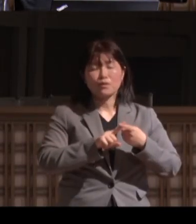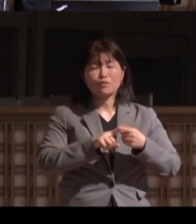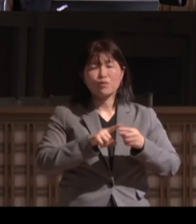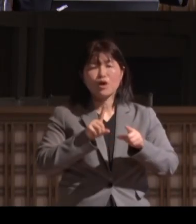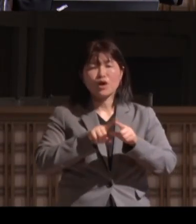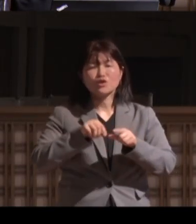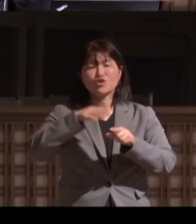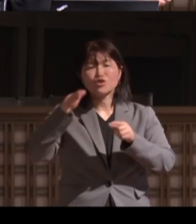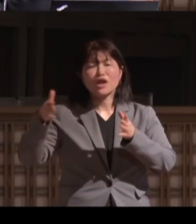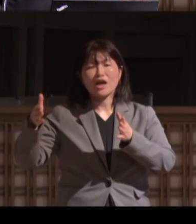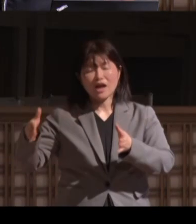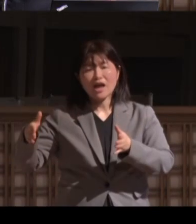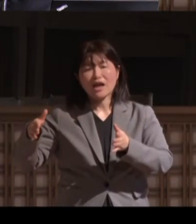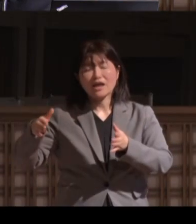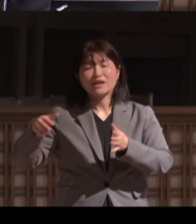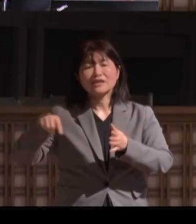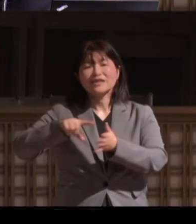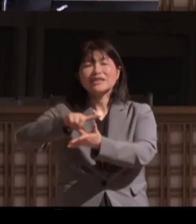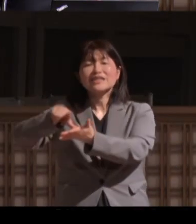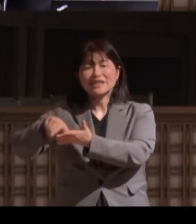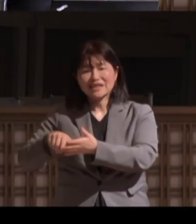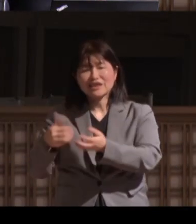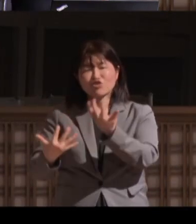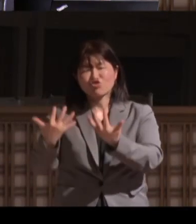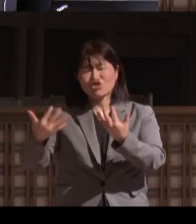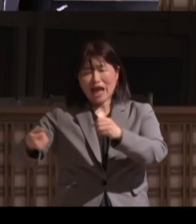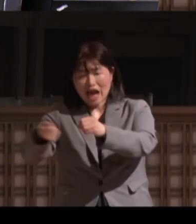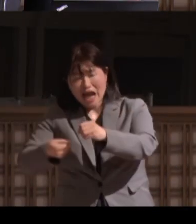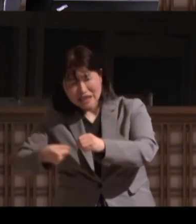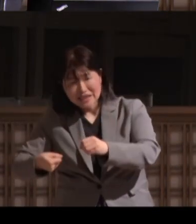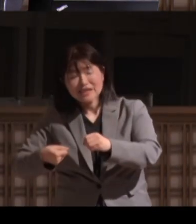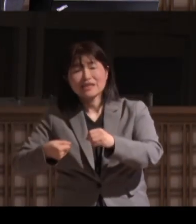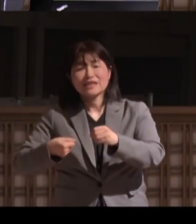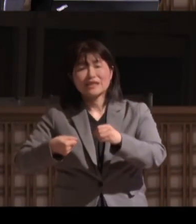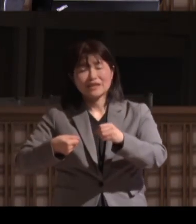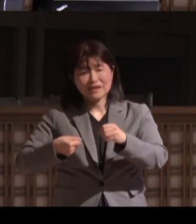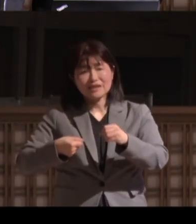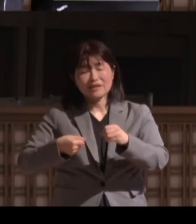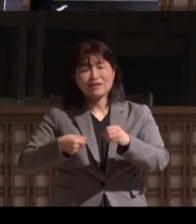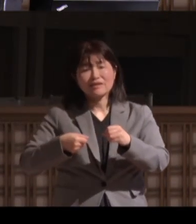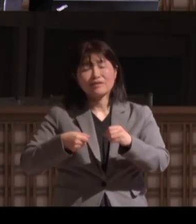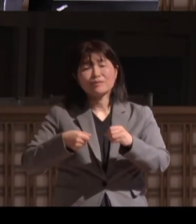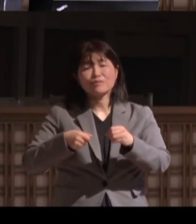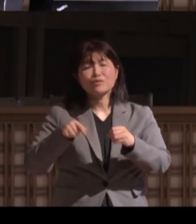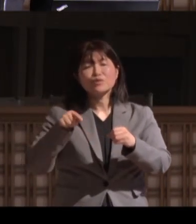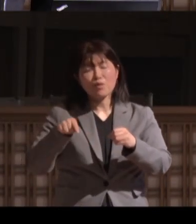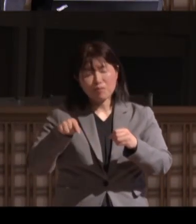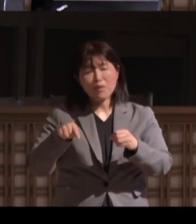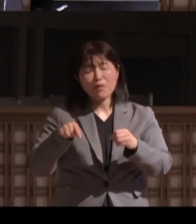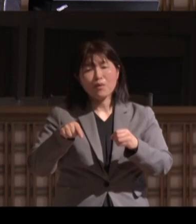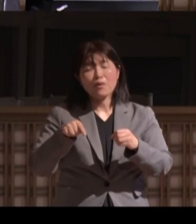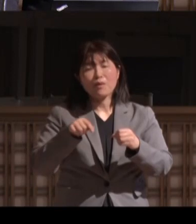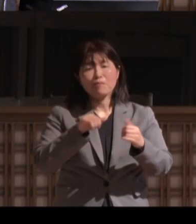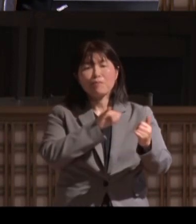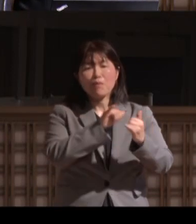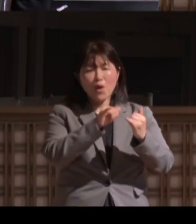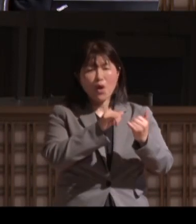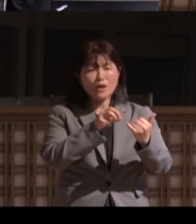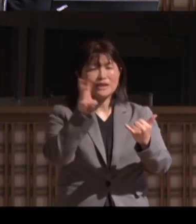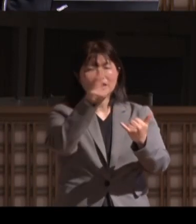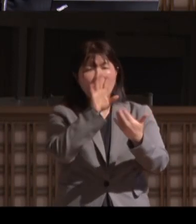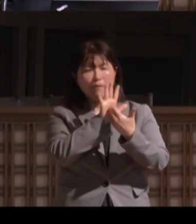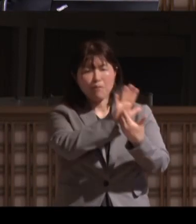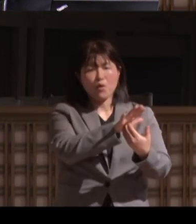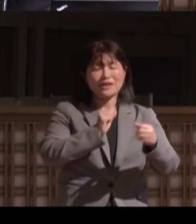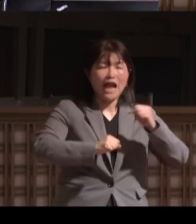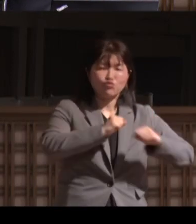間地域こ電地帯に行くとですねま草刈りとかですねえ道心とかありますえ町部でも防犯活動と